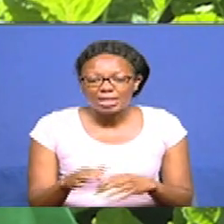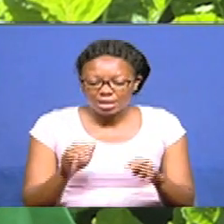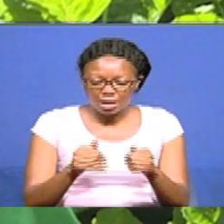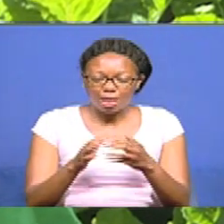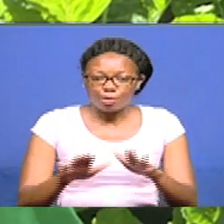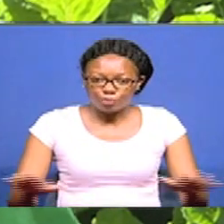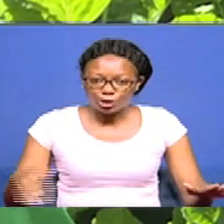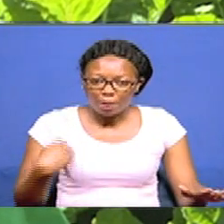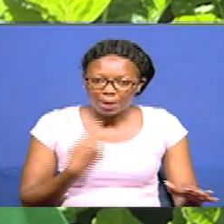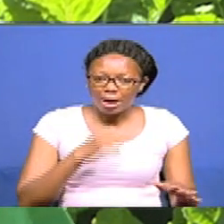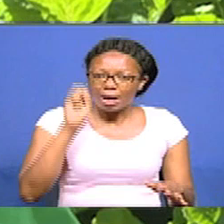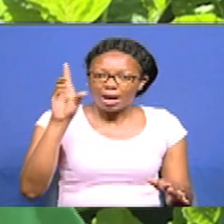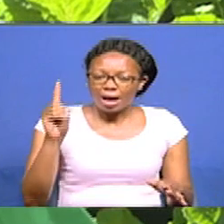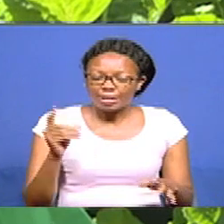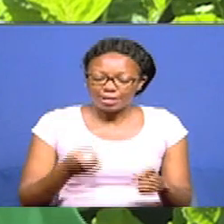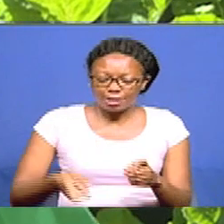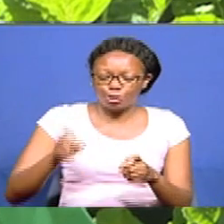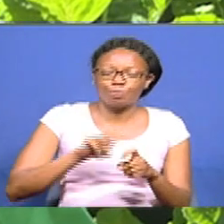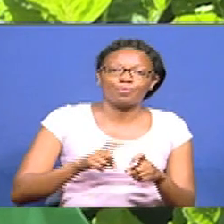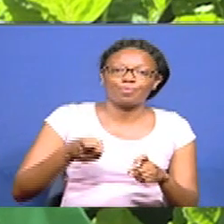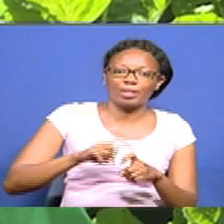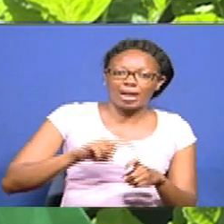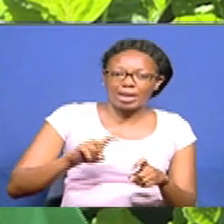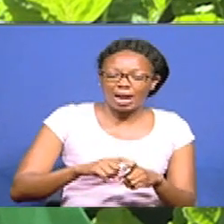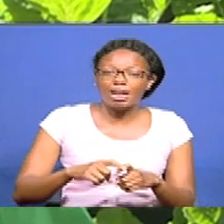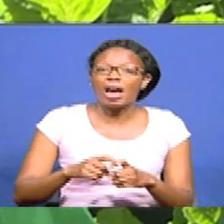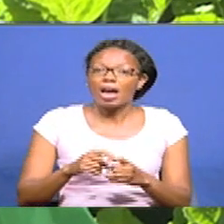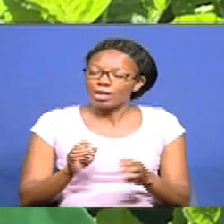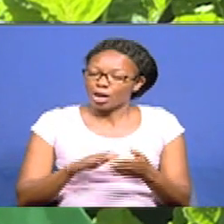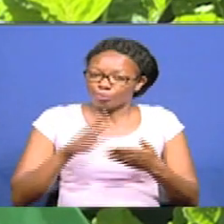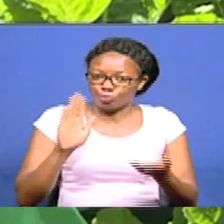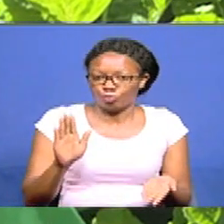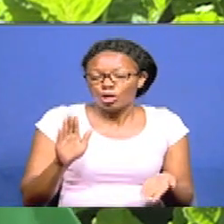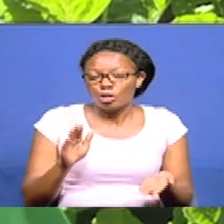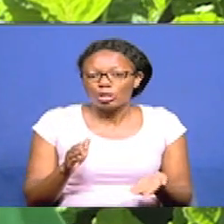kuzaji wa begu, ndio kwa kimombo huwa tunaita seed leasing.